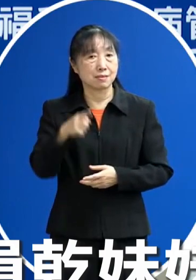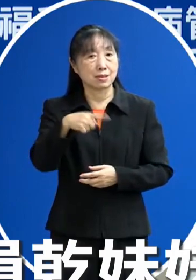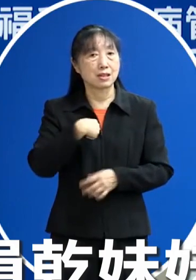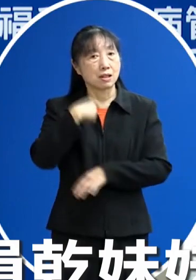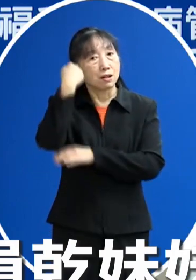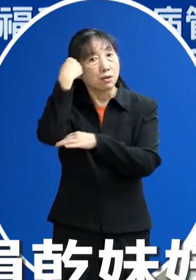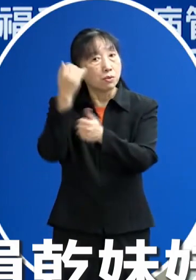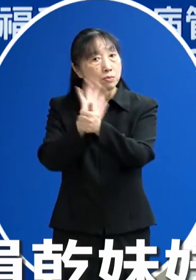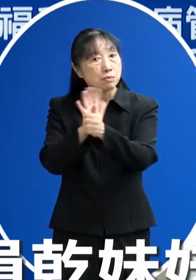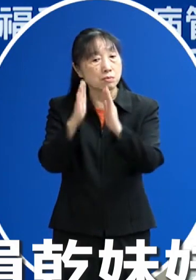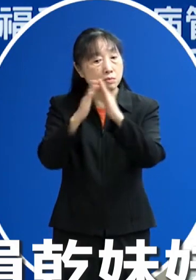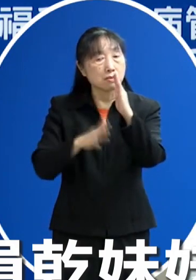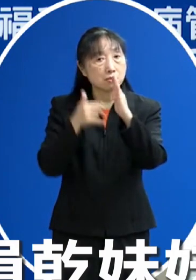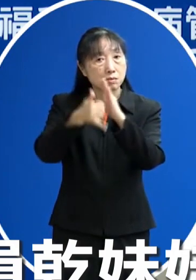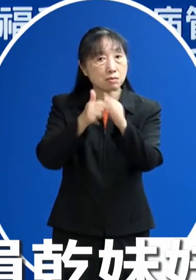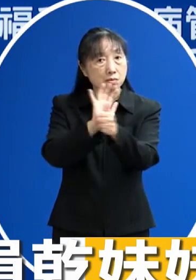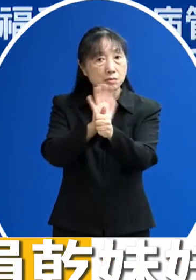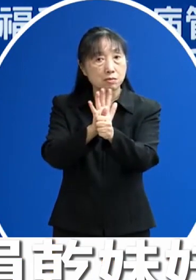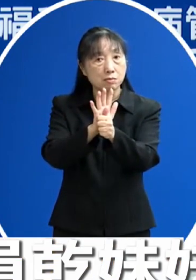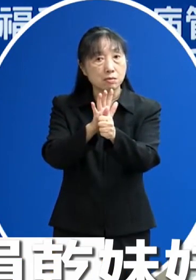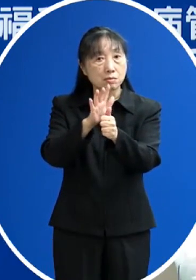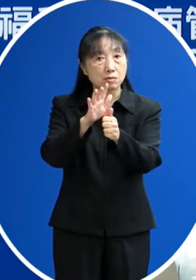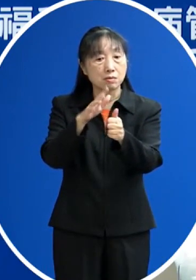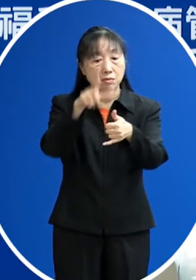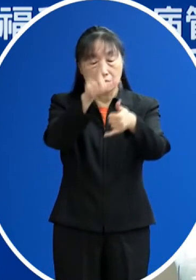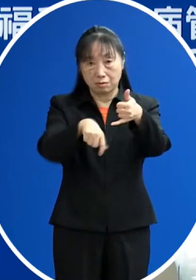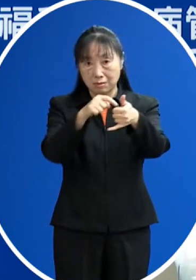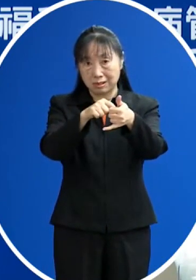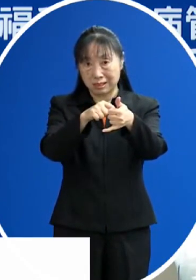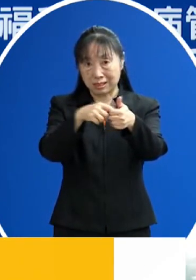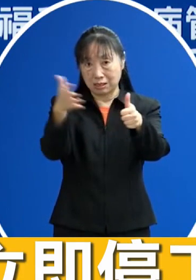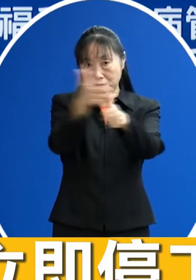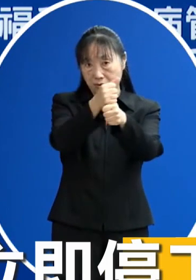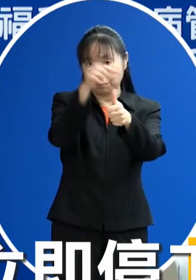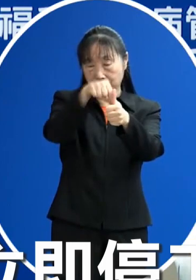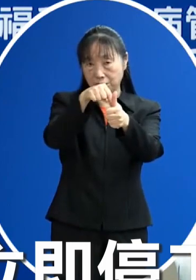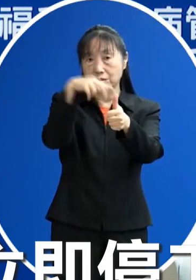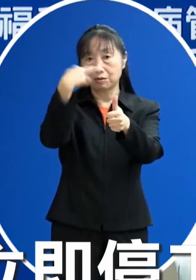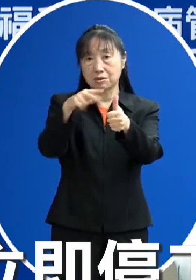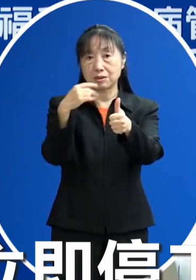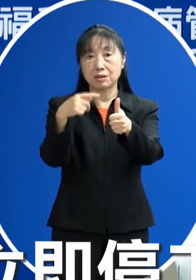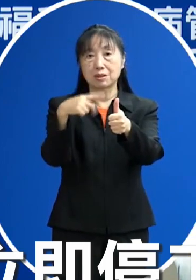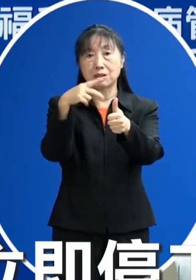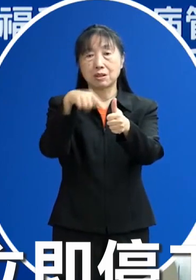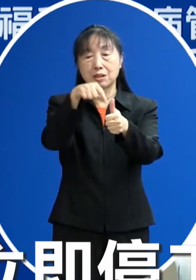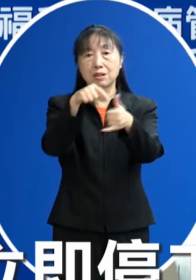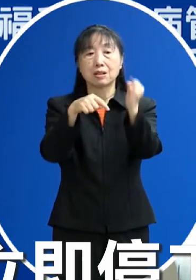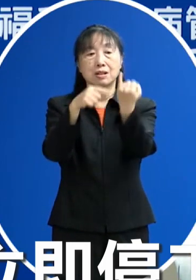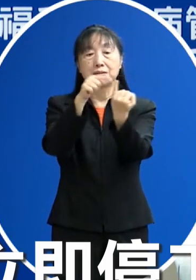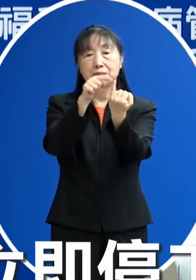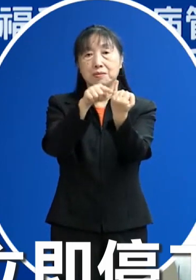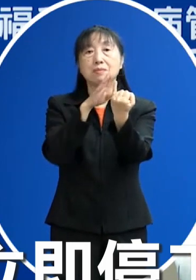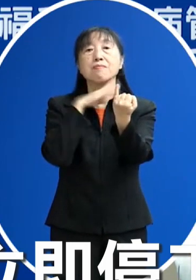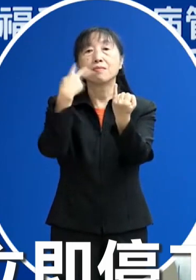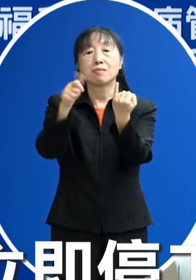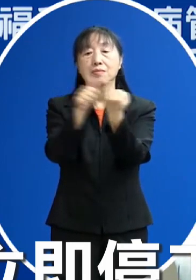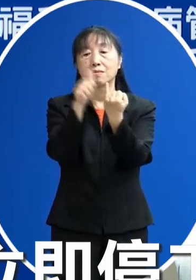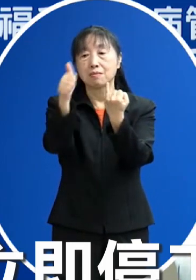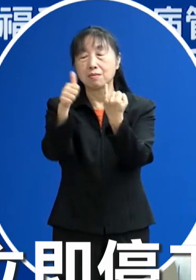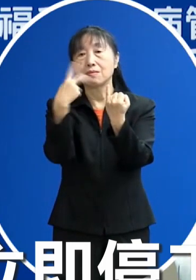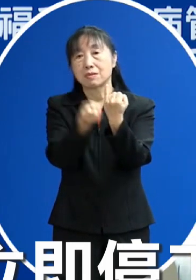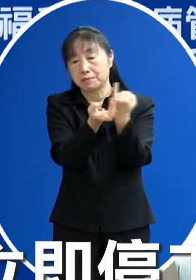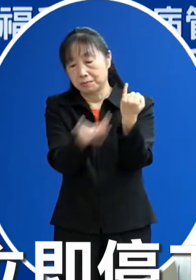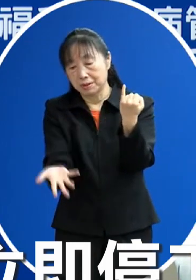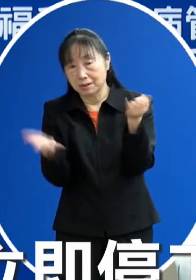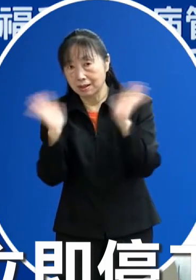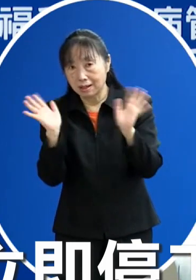员为核心，好，那一个神他先生来给他，那他也传给他小孩，那他传给这个17507，前